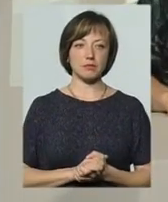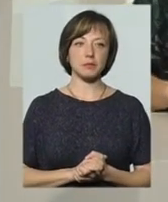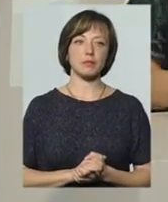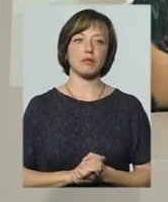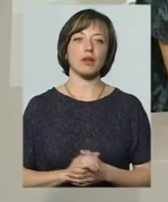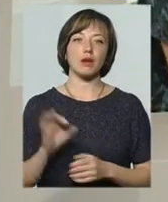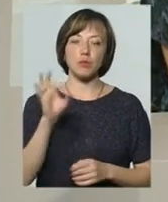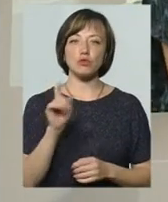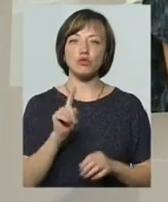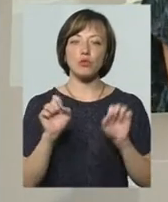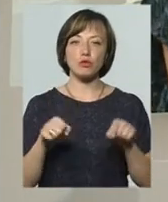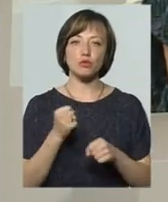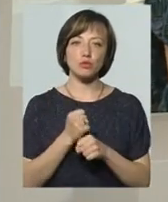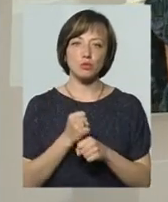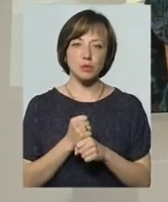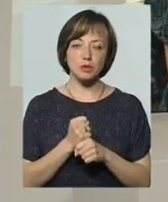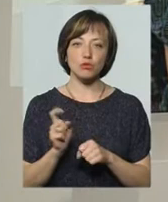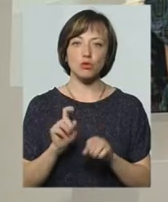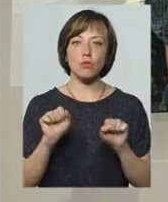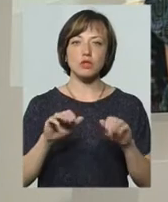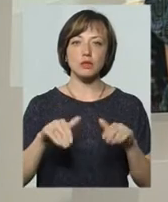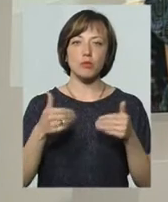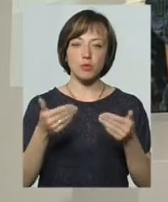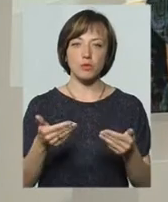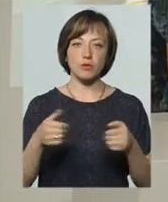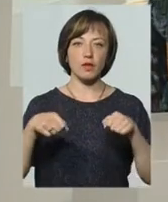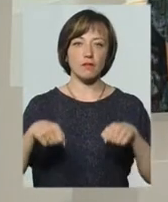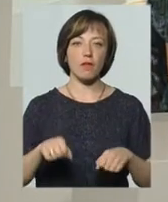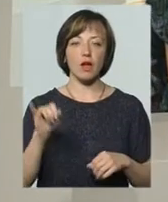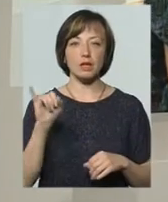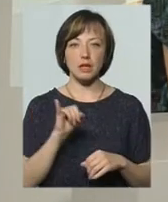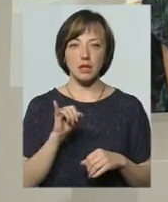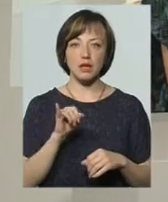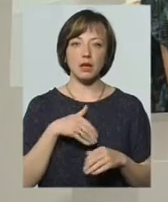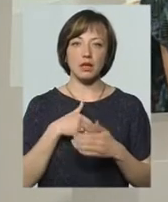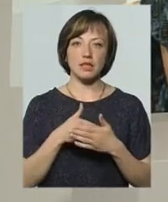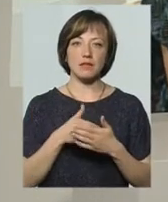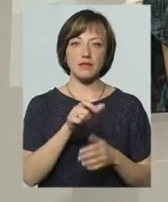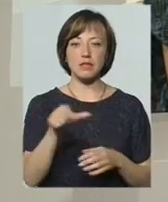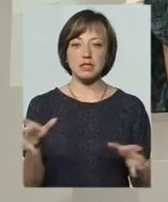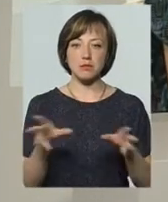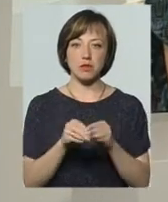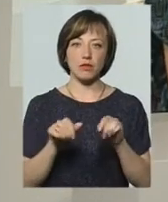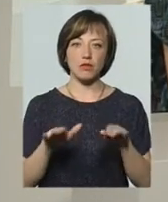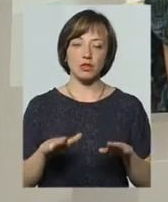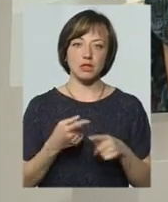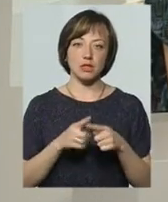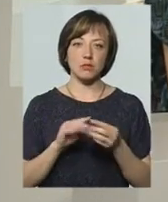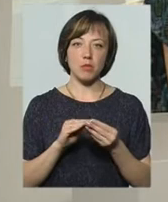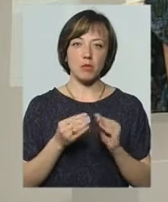Власне, про те, що можемо зробити, що може запропонувати влада і громадські активісти, як спільно вирішити ці